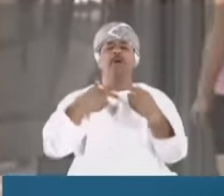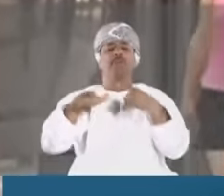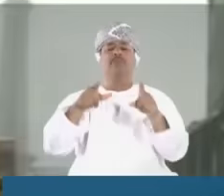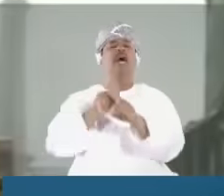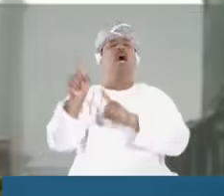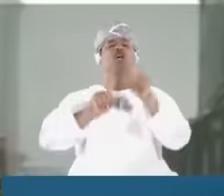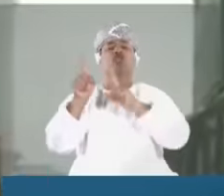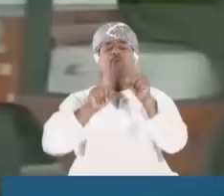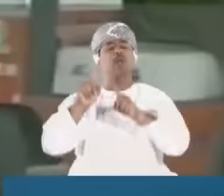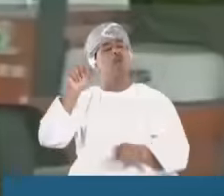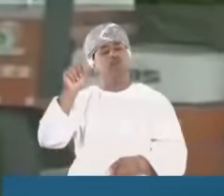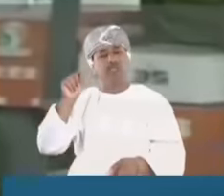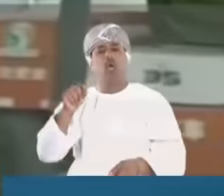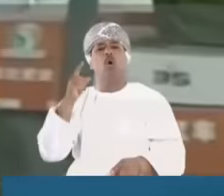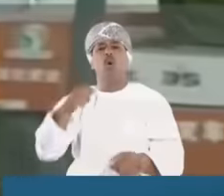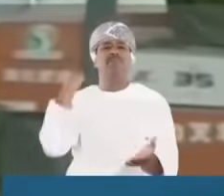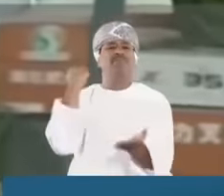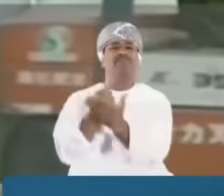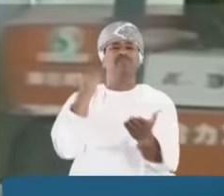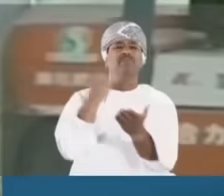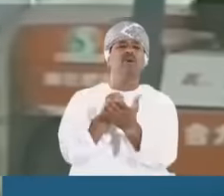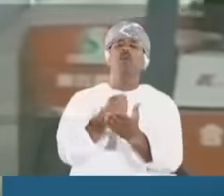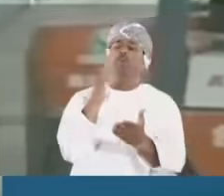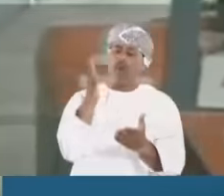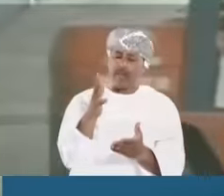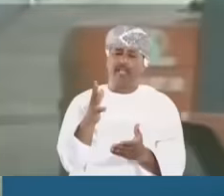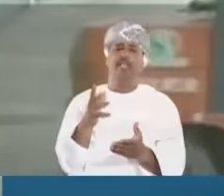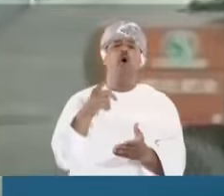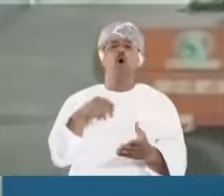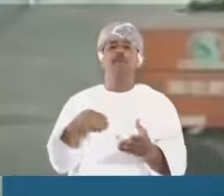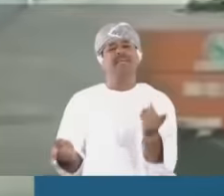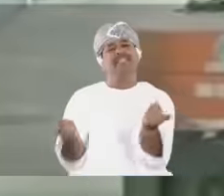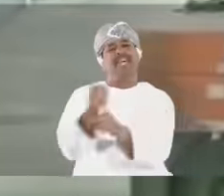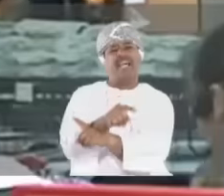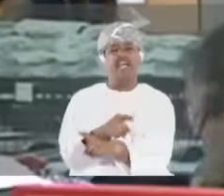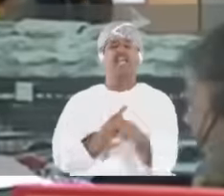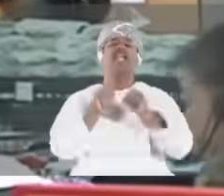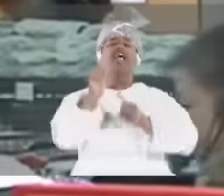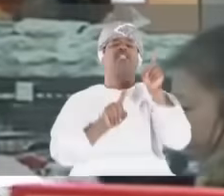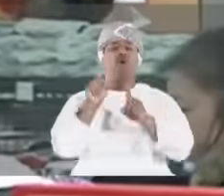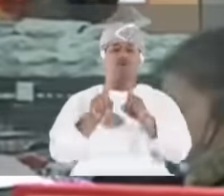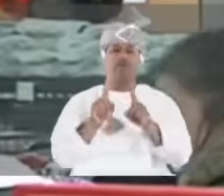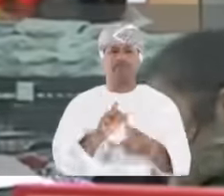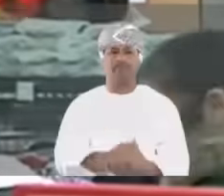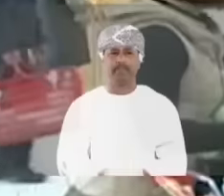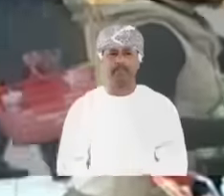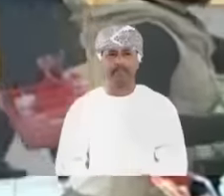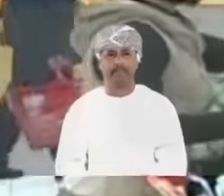الأسهم الممتازة والسندات القابلة للتحويل إلى أسهم.